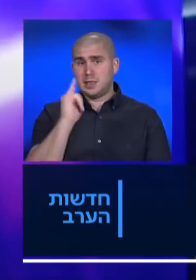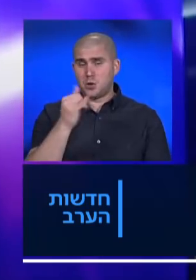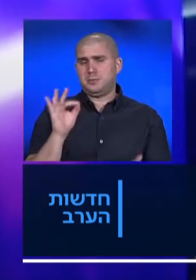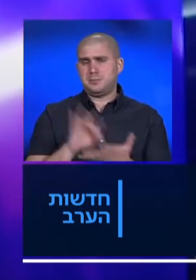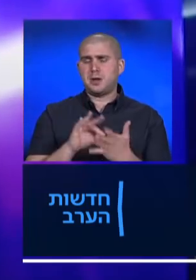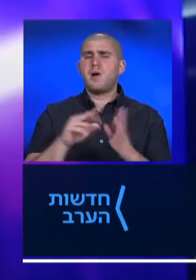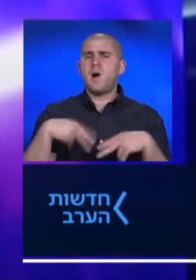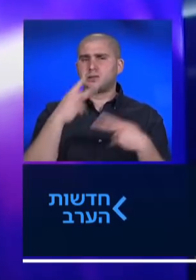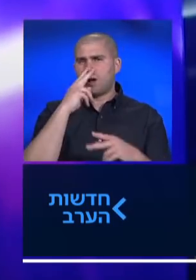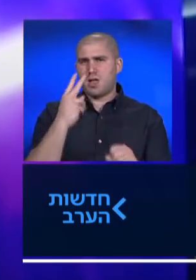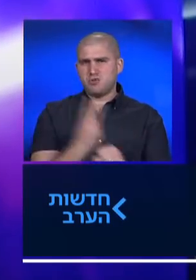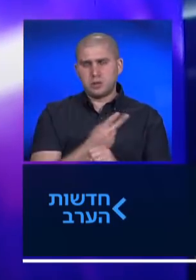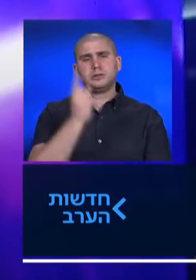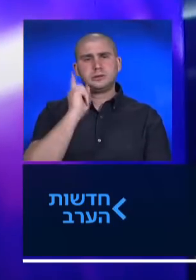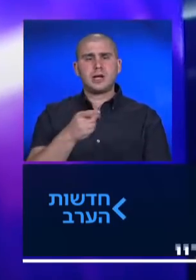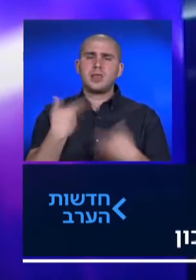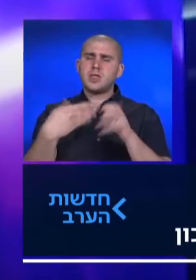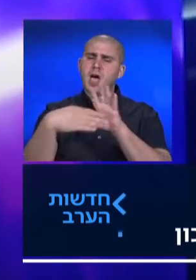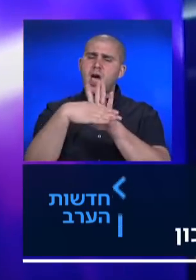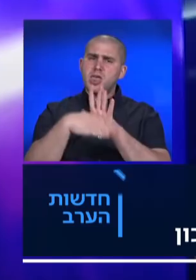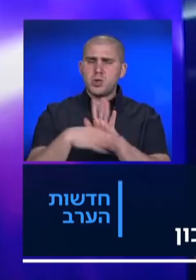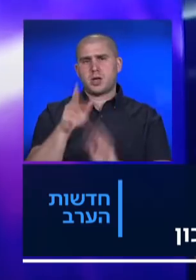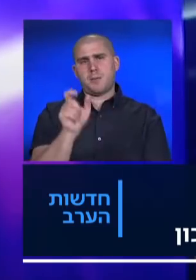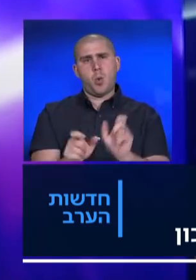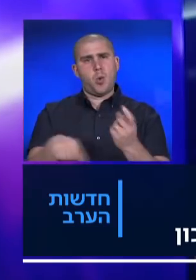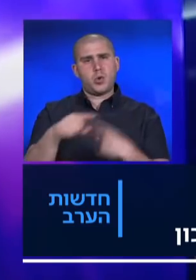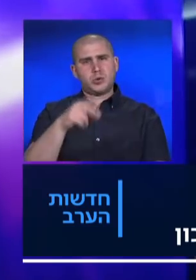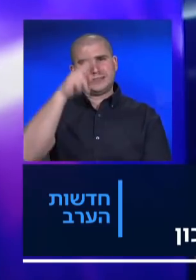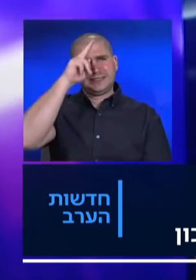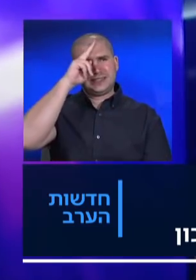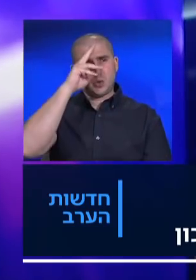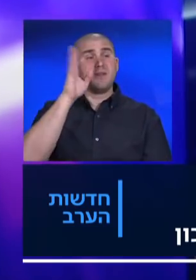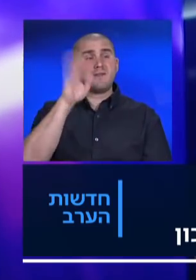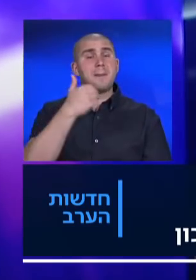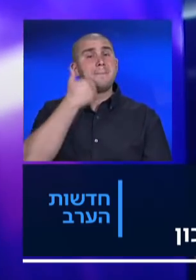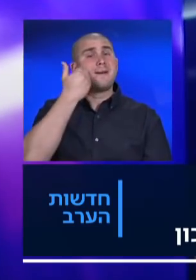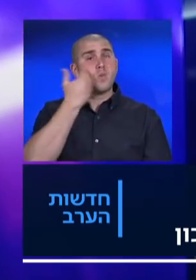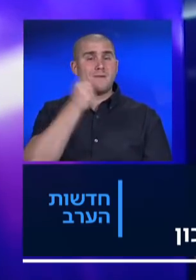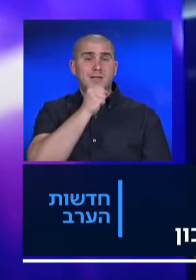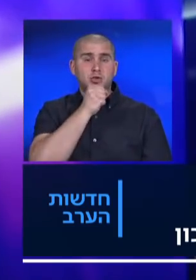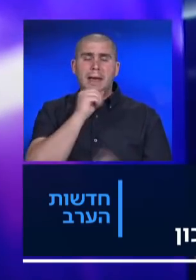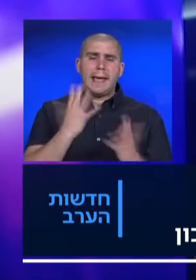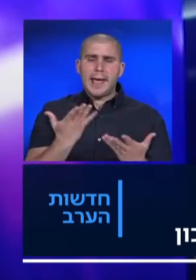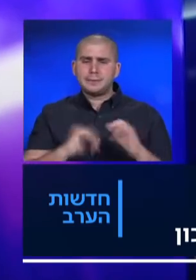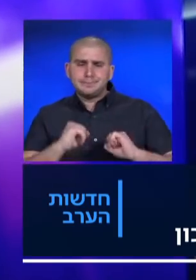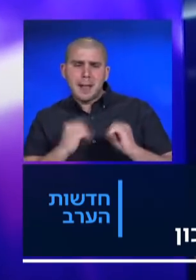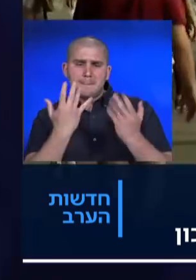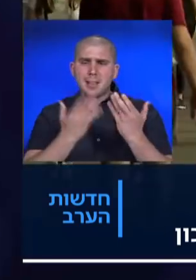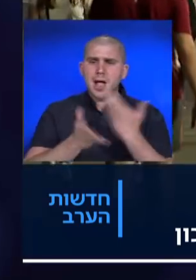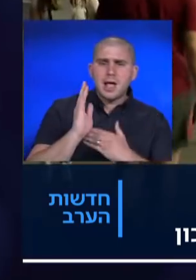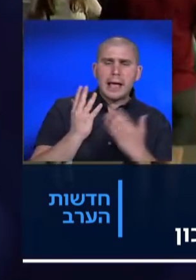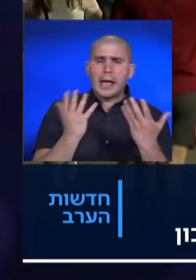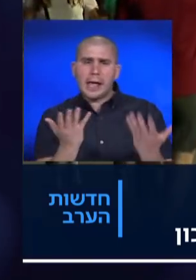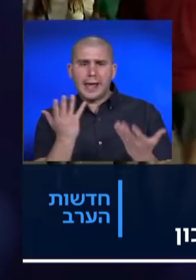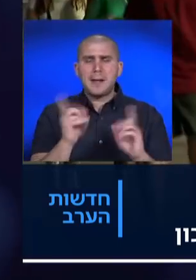לשגרה צריך לתת הנחיות גם לאוכלוסיות בסיכון וגם למבוגרים ולקשישים, איך לצאת, מתי לצאת, מי בסיכון, וזה